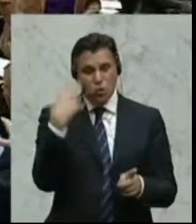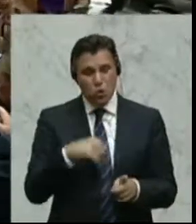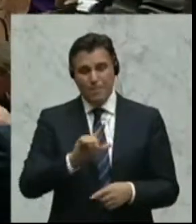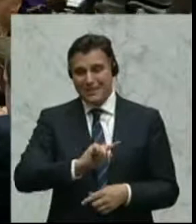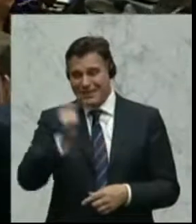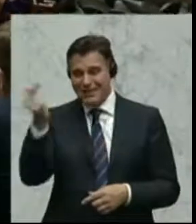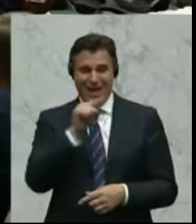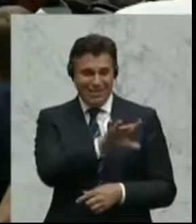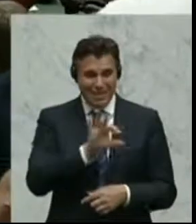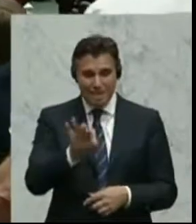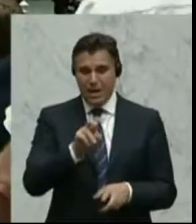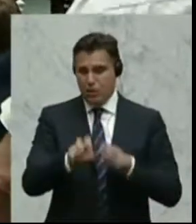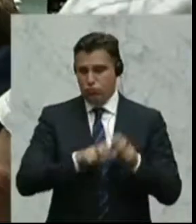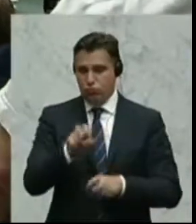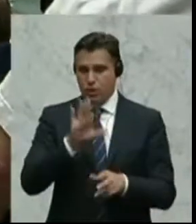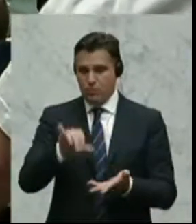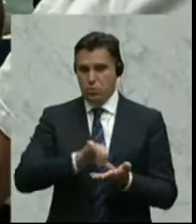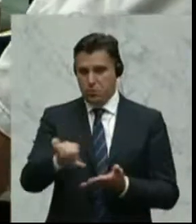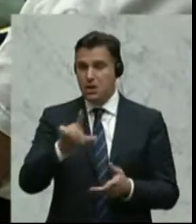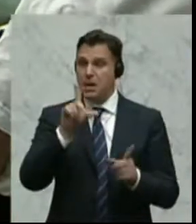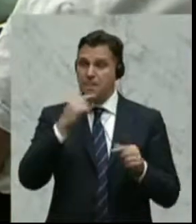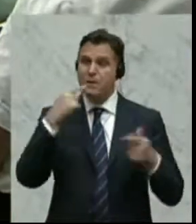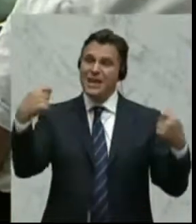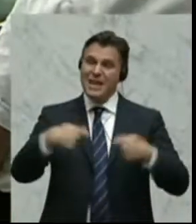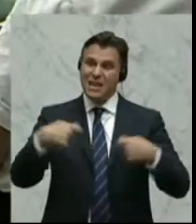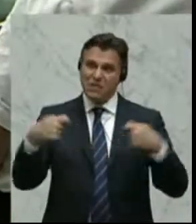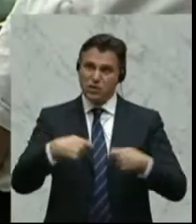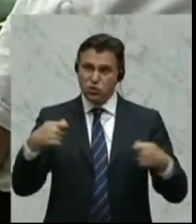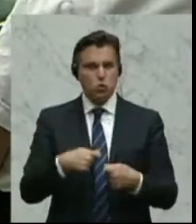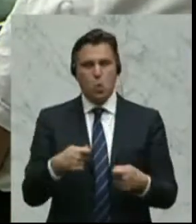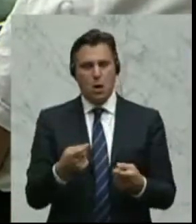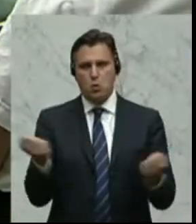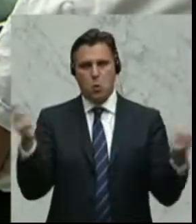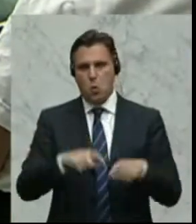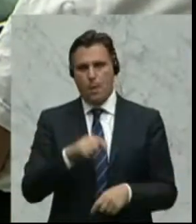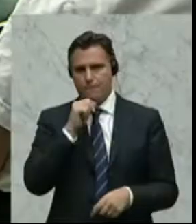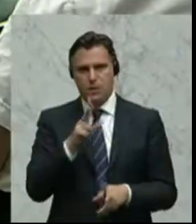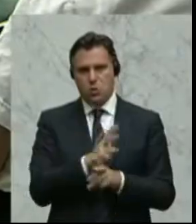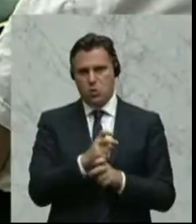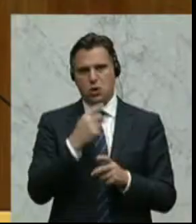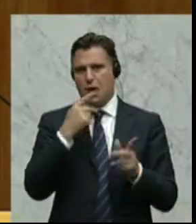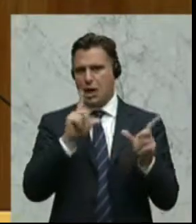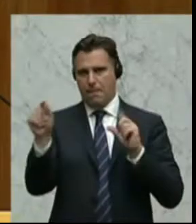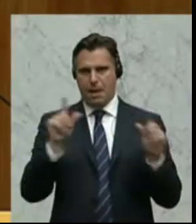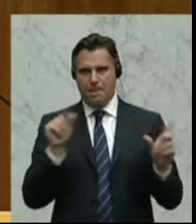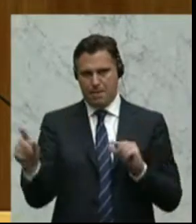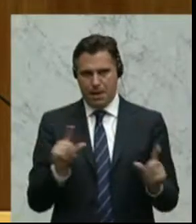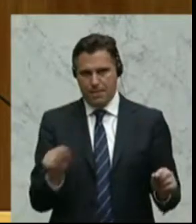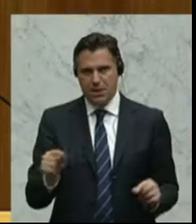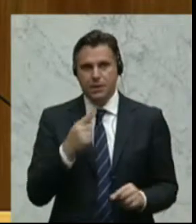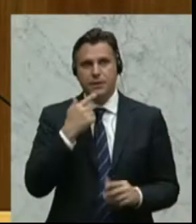sicheres Rezept, Investoren aus Österreich zu vertreiben. Dass wir keine Vermögensteuer haben, das ist unser